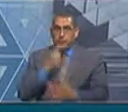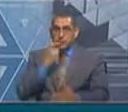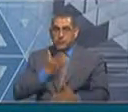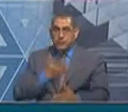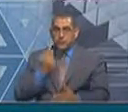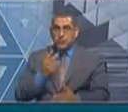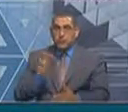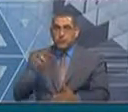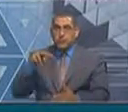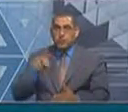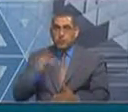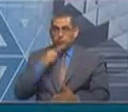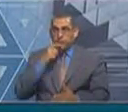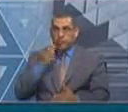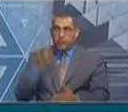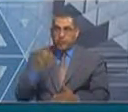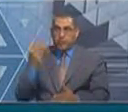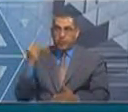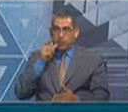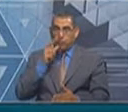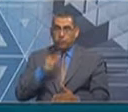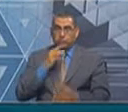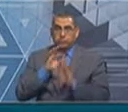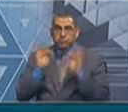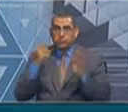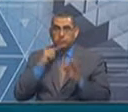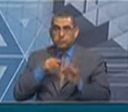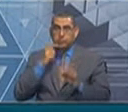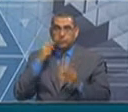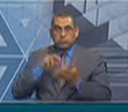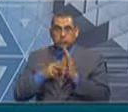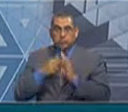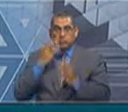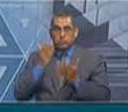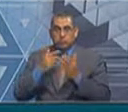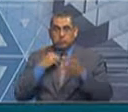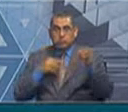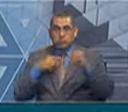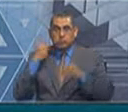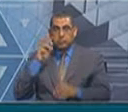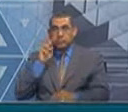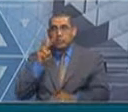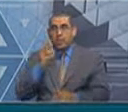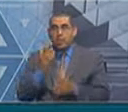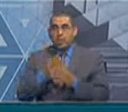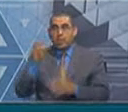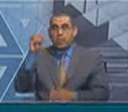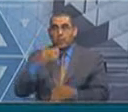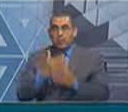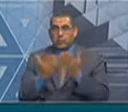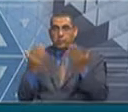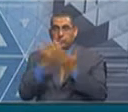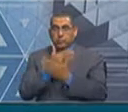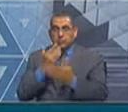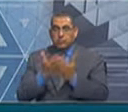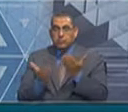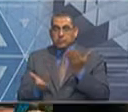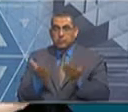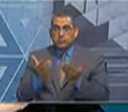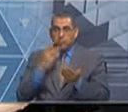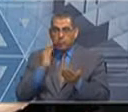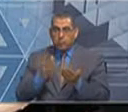ناهز 87 عاما. وأثارت وفاة جونسبورغ التكهنات حول إمكانية تغيير التوازن